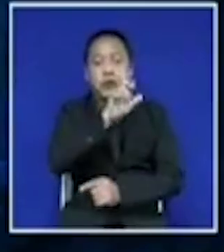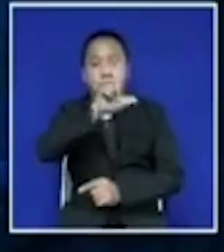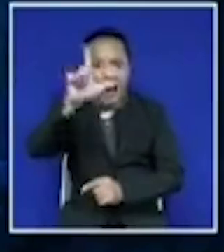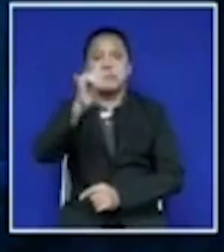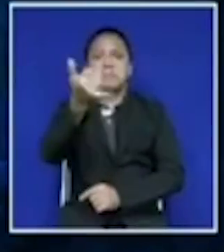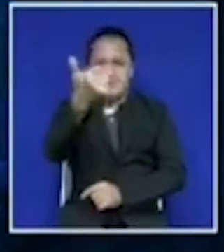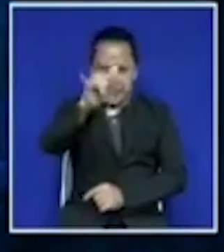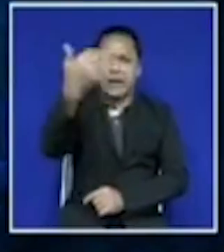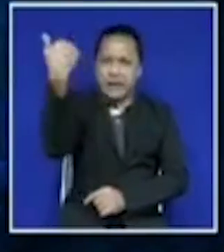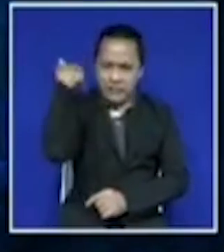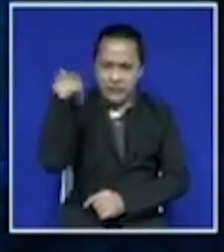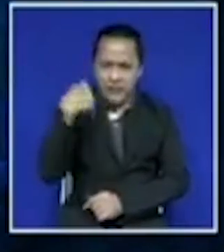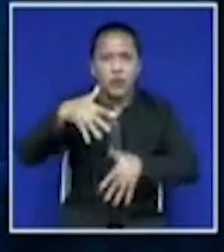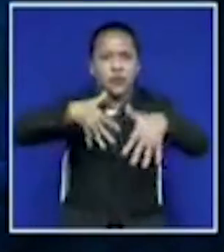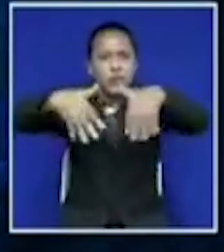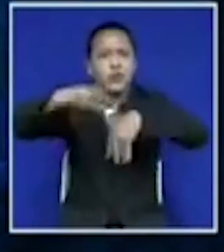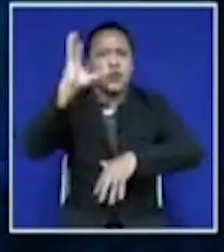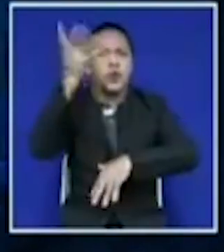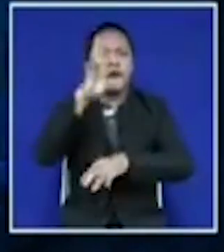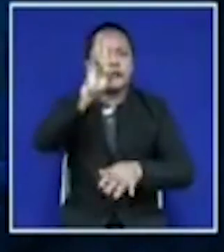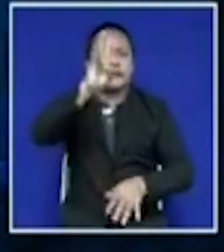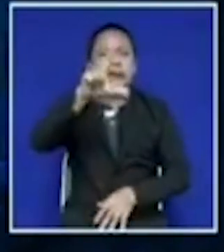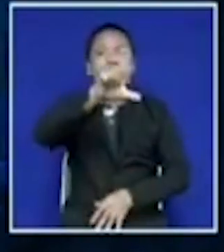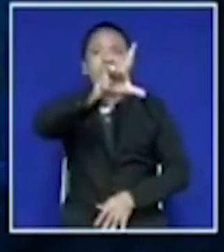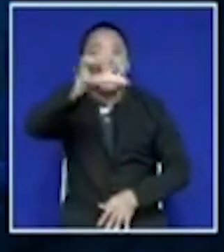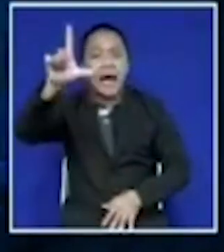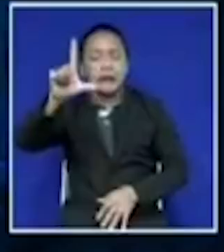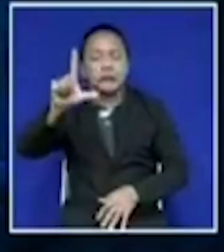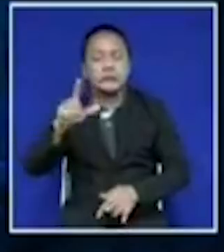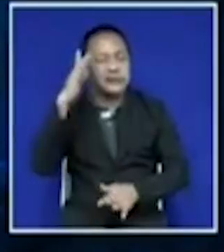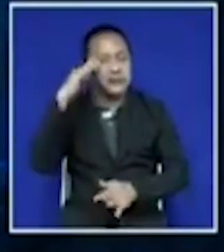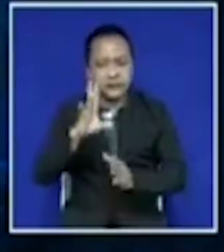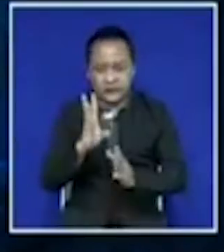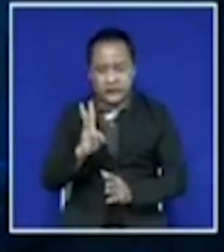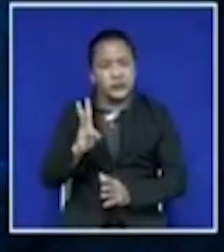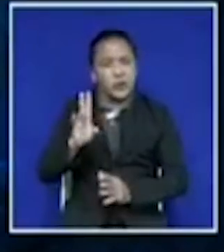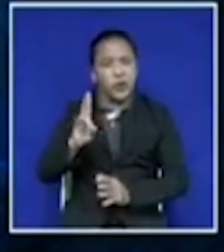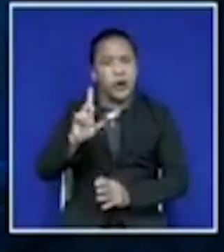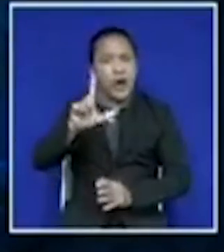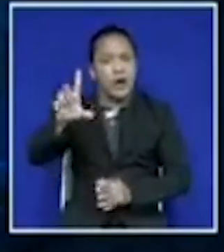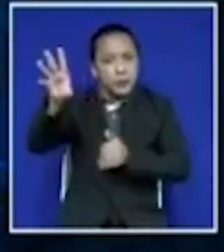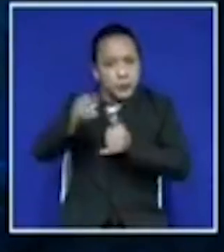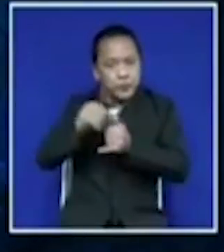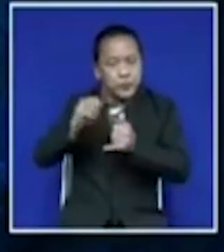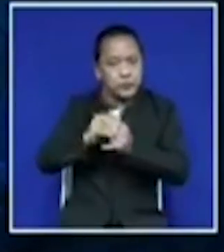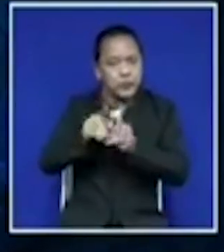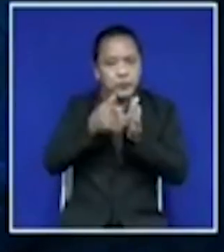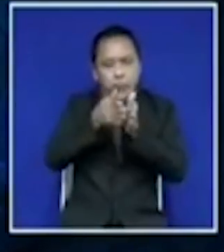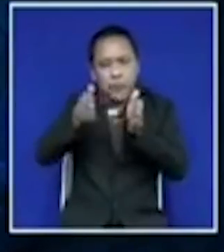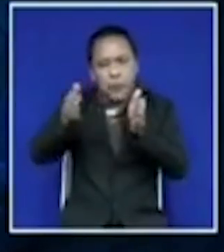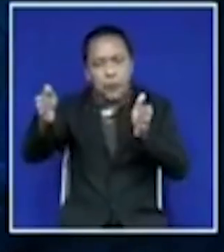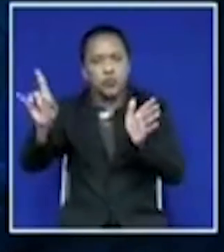ไหมก็ต้องมีเพราะว่าประชากรโลกมีถึง 7,000 ล้านนี่ติดไปแค่76ล้านมันจะไปสิ้นสุดเมื่